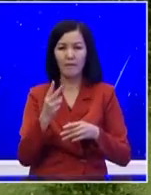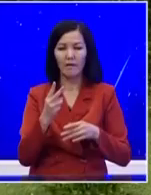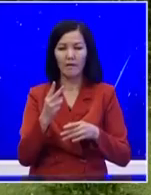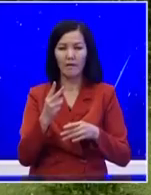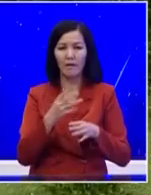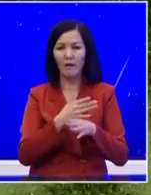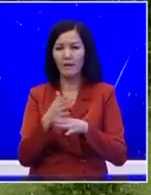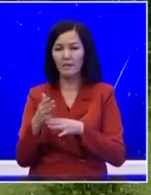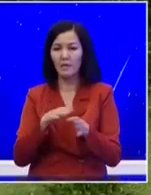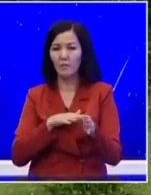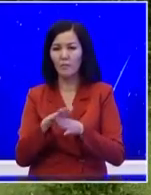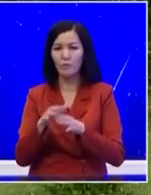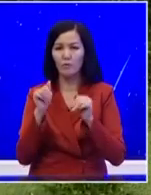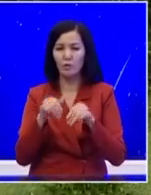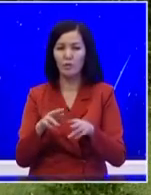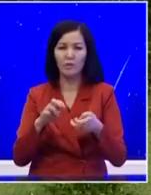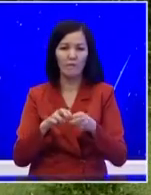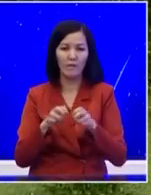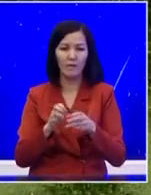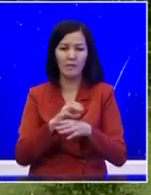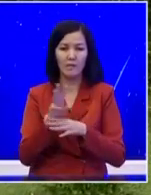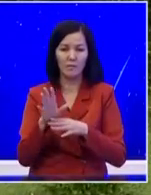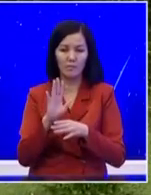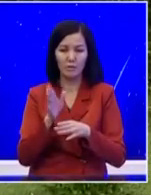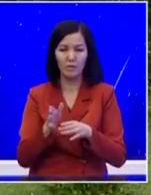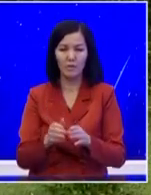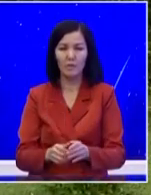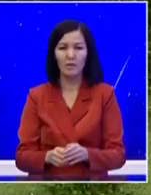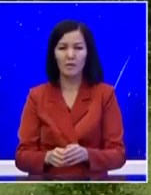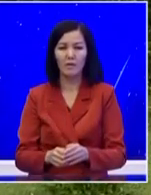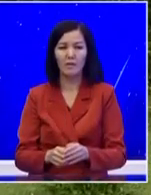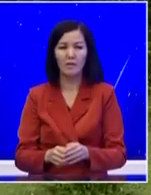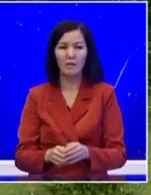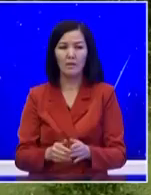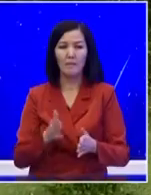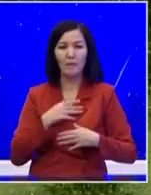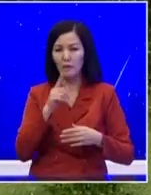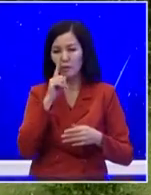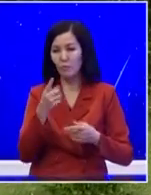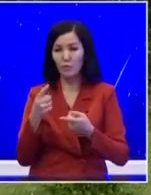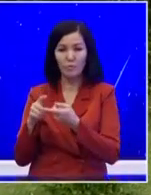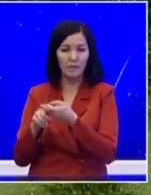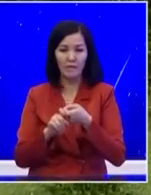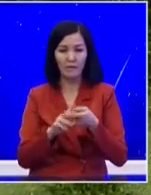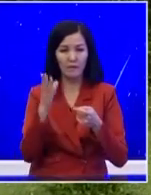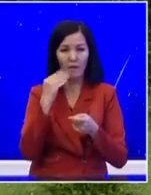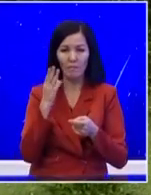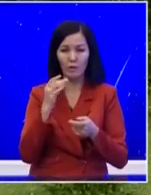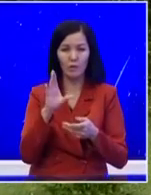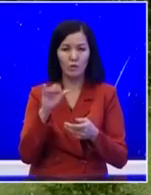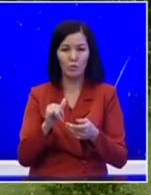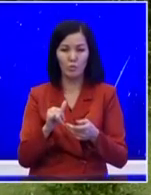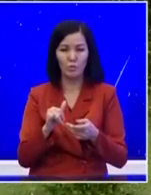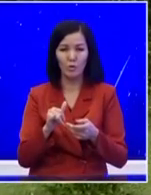которые полностью решит водоснабжение этого поселка. То есть мы не будем зависеть от Алматы-Су. То